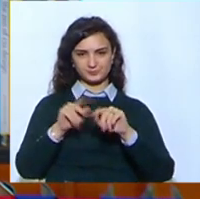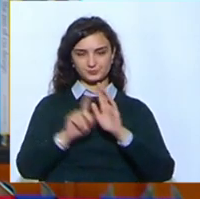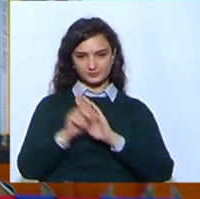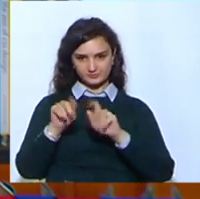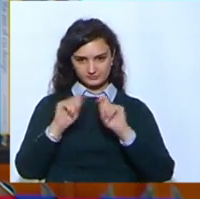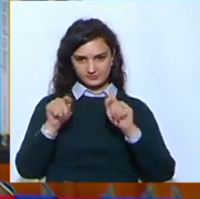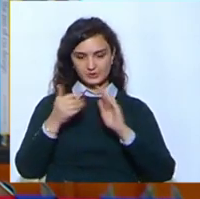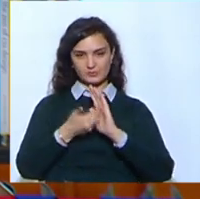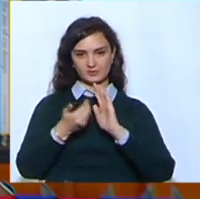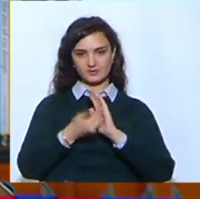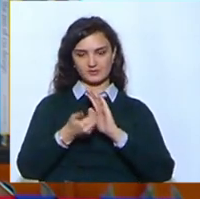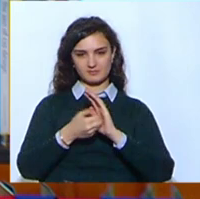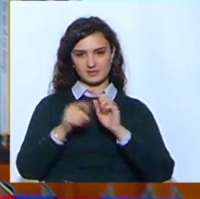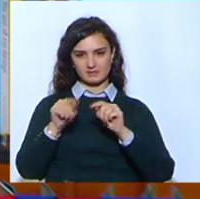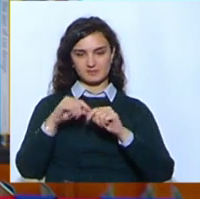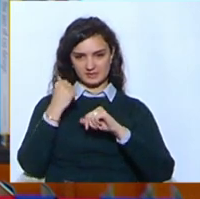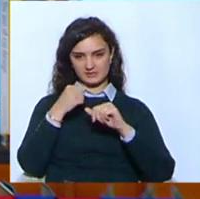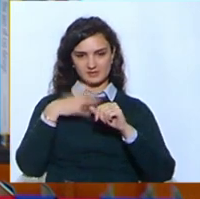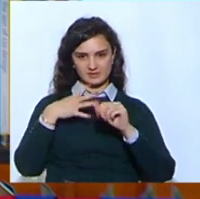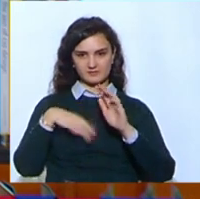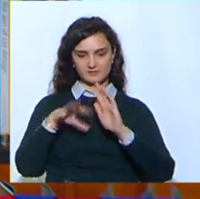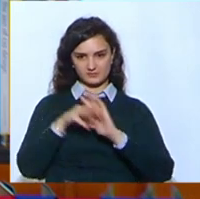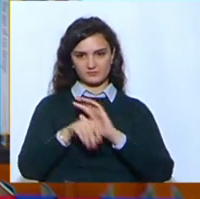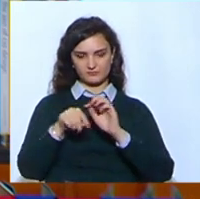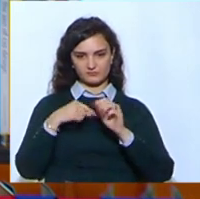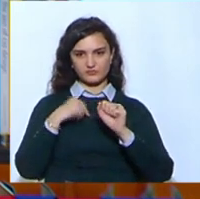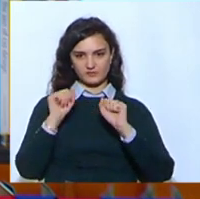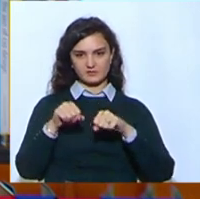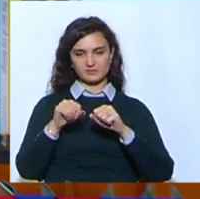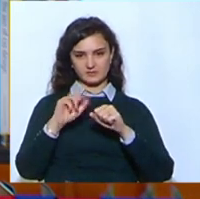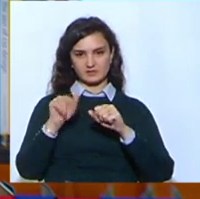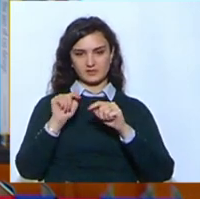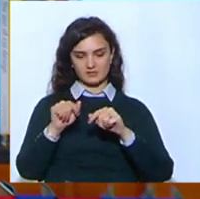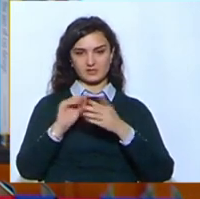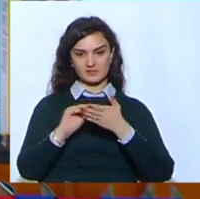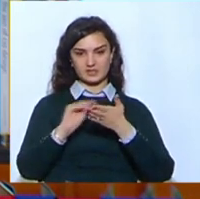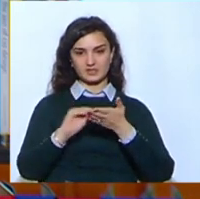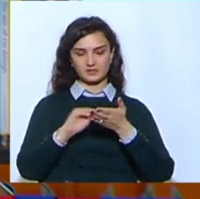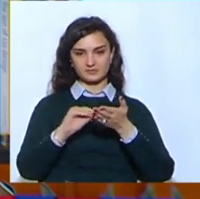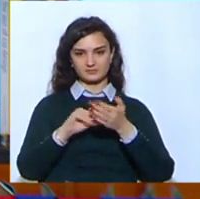თუ არა ეს რეკომენდაცია იმ წელსვე საქართველოში, ჩვენ შევძელით და დავამკვიდრეთ ეს